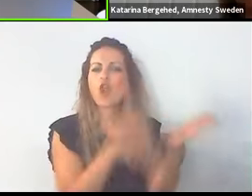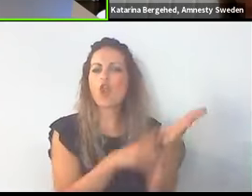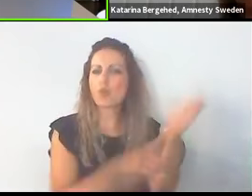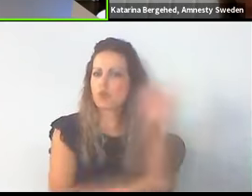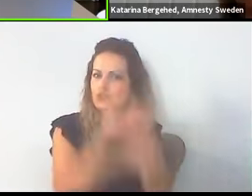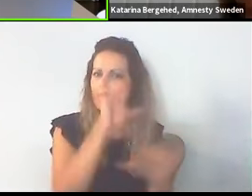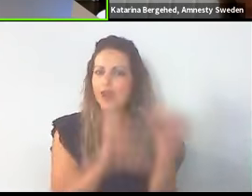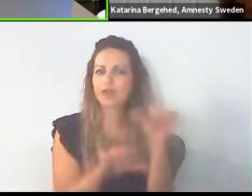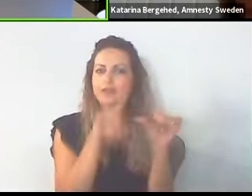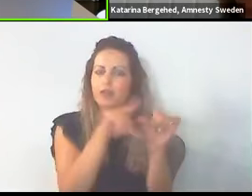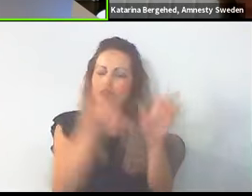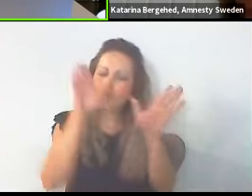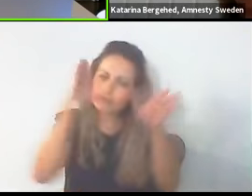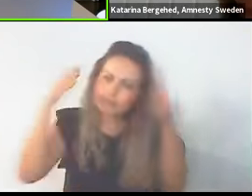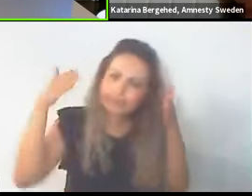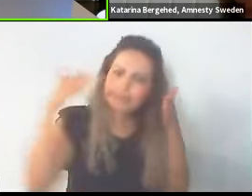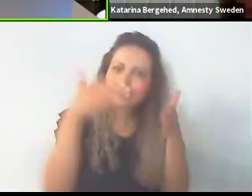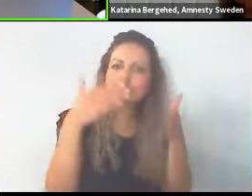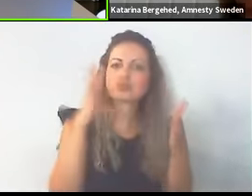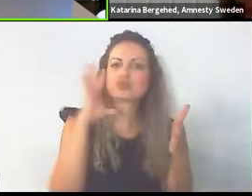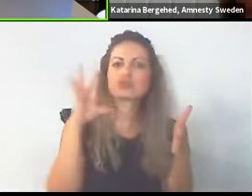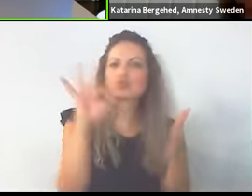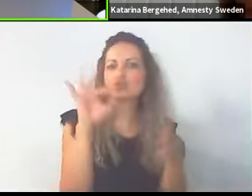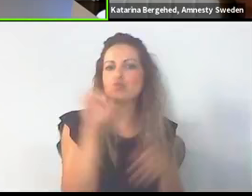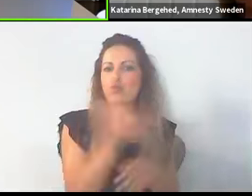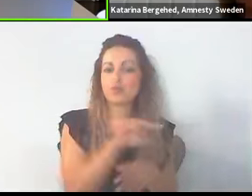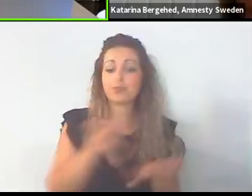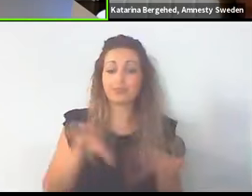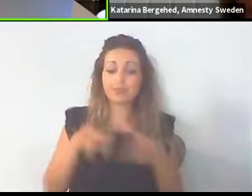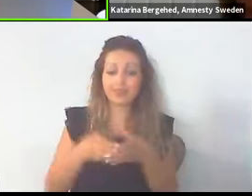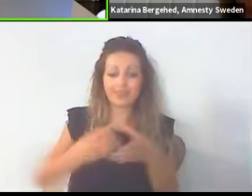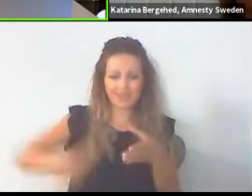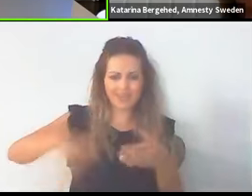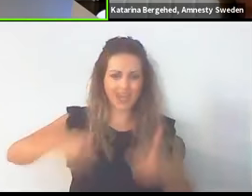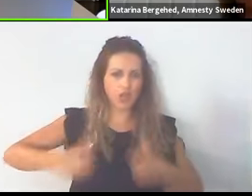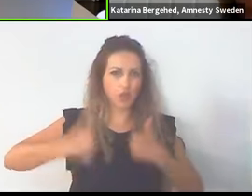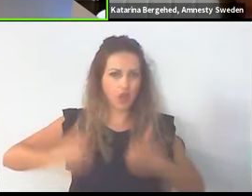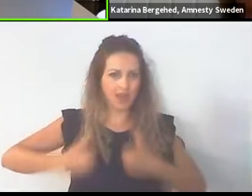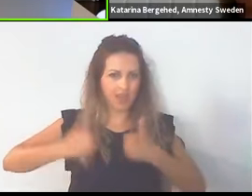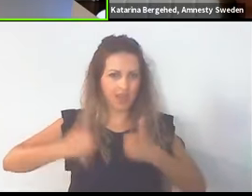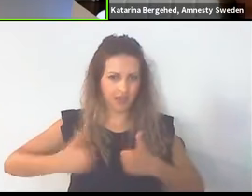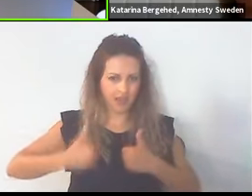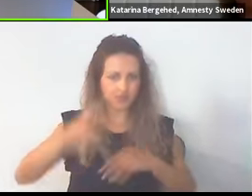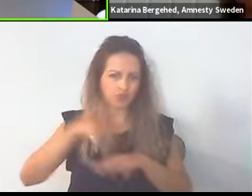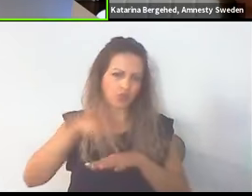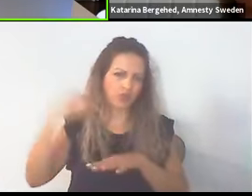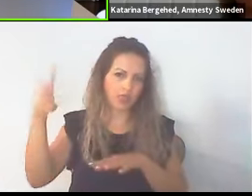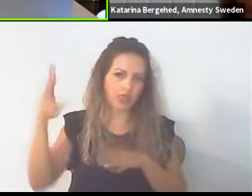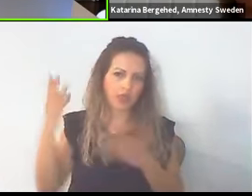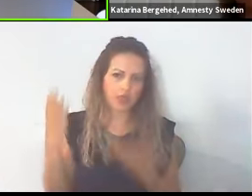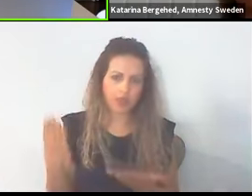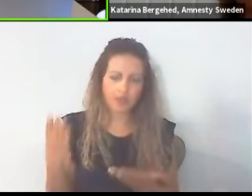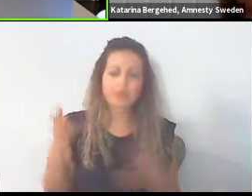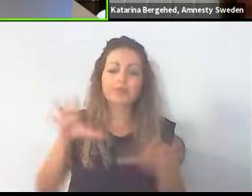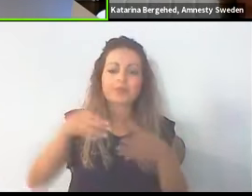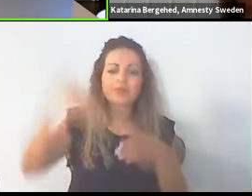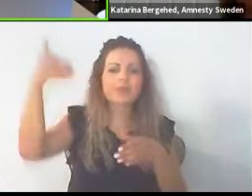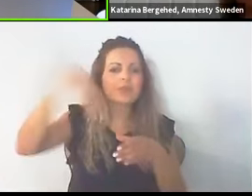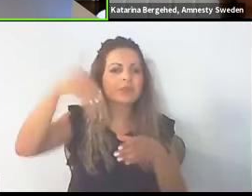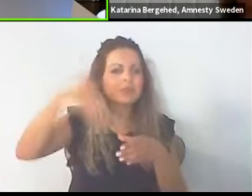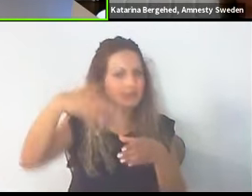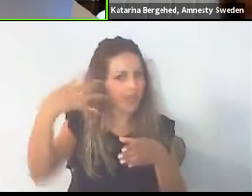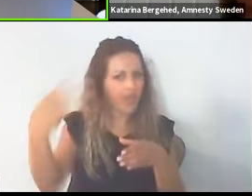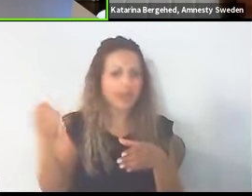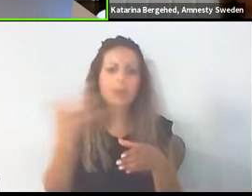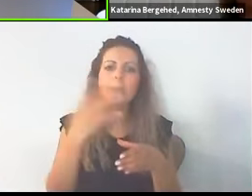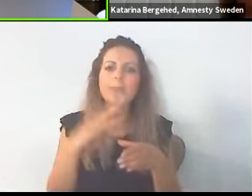απουσία συνένεσης. Και αυτό το κίνημα νεολαίας είχε κάποιες πάρα πολύ ορατές εκστρατείες